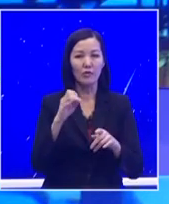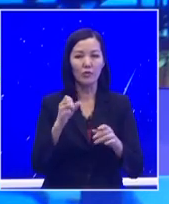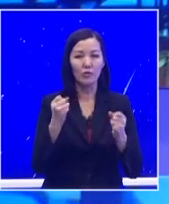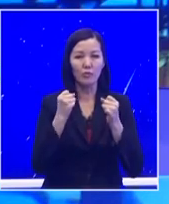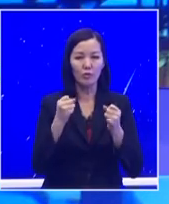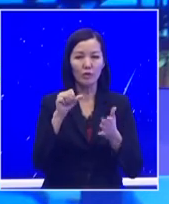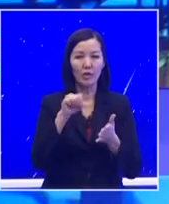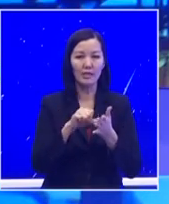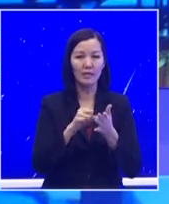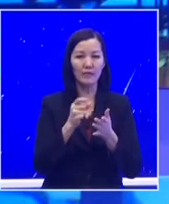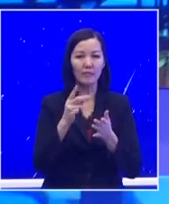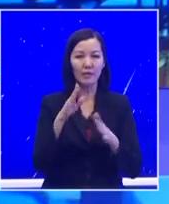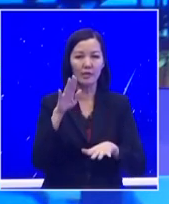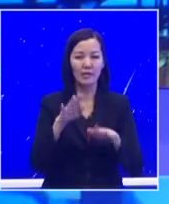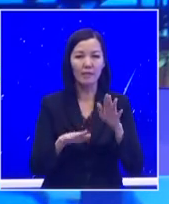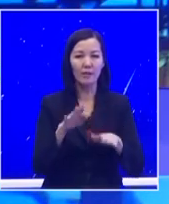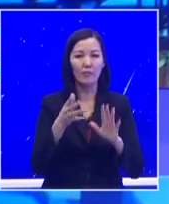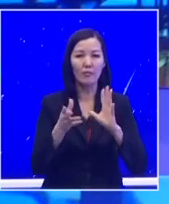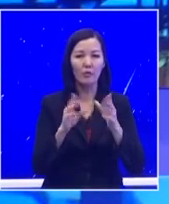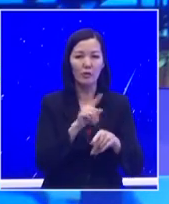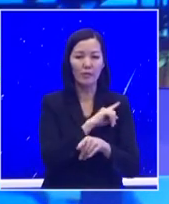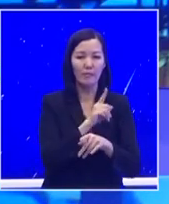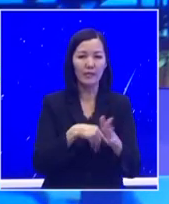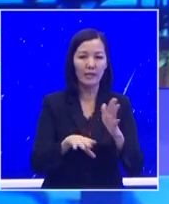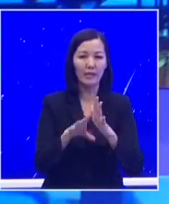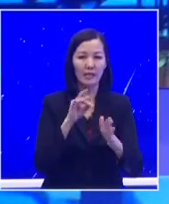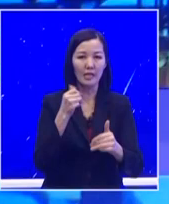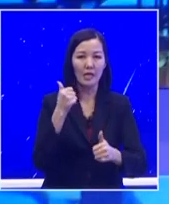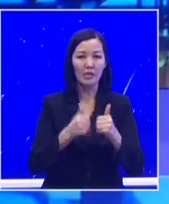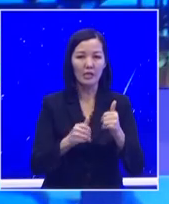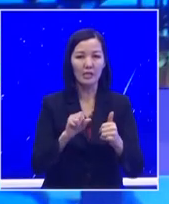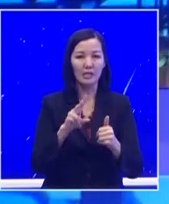400-ге жуық спортшы қатысты. Бірнеше салмақ дәрежесі бойынша мықтыны анықтады.